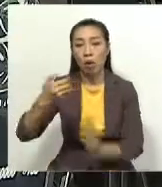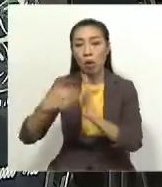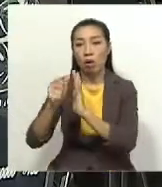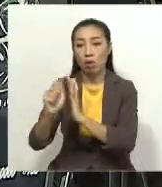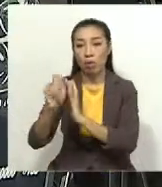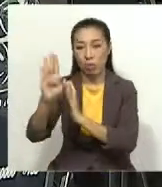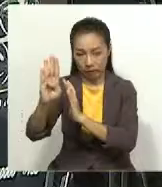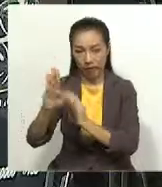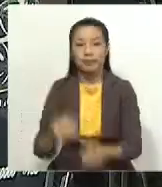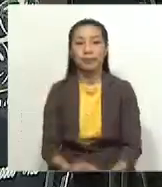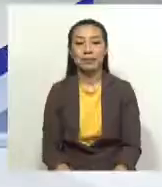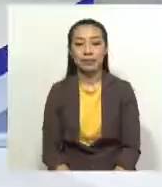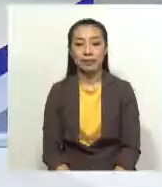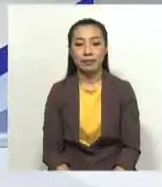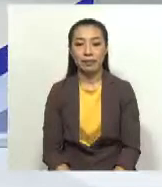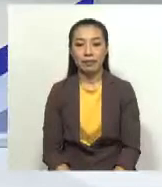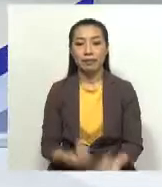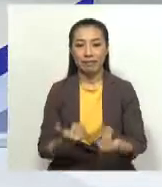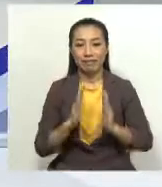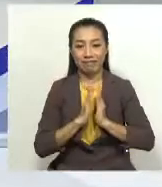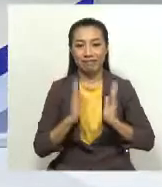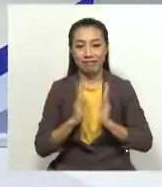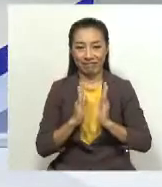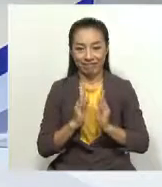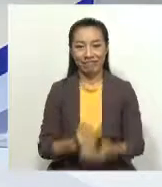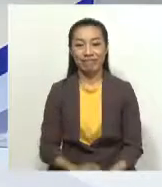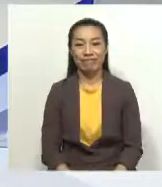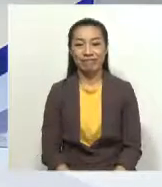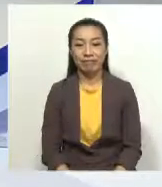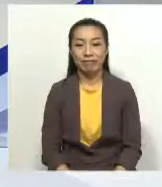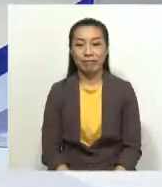านีค่ะคุณสกรกฎคุณกองแก้วคะ ค่ะขอบคุณนะคะคุณโสรดานะคะ